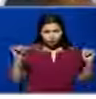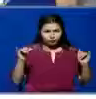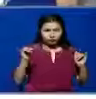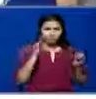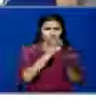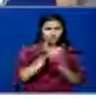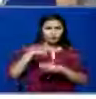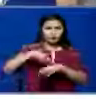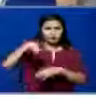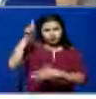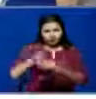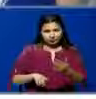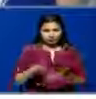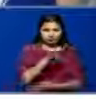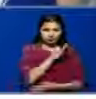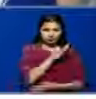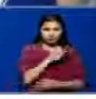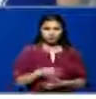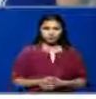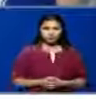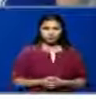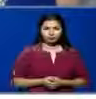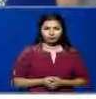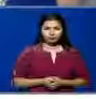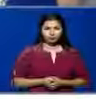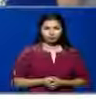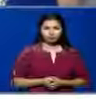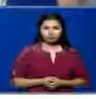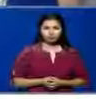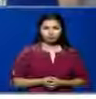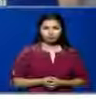болады деген сенім бар. Келбет Шәмші, Жұмахан Төлеуұлы, жаңалықтар қызметі, Шу ауданынан.